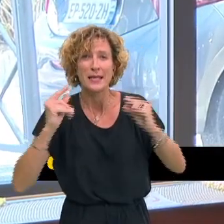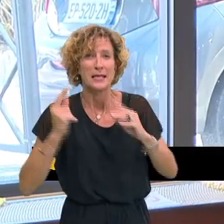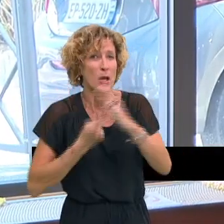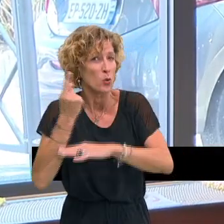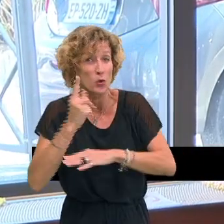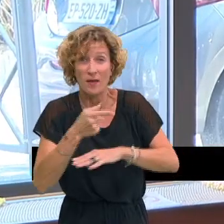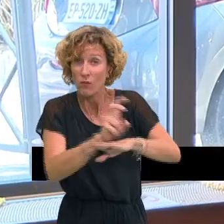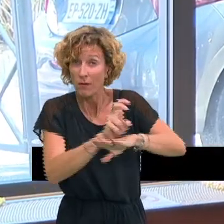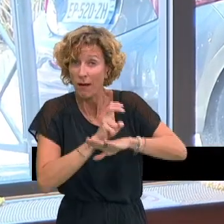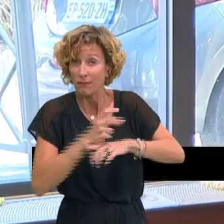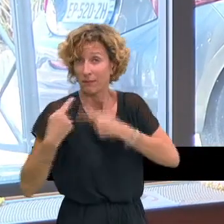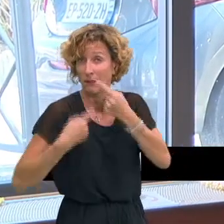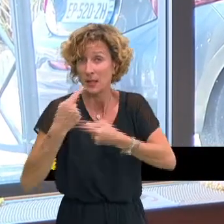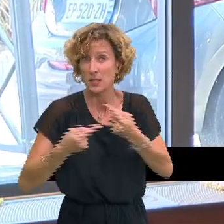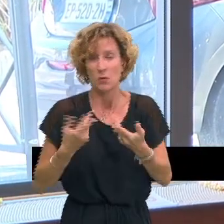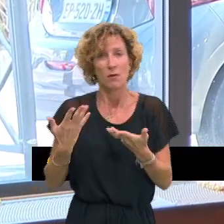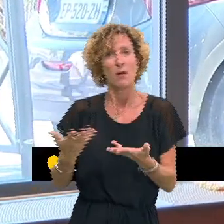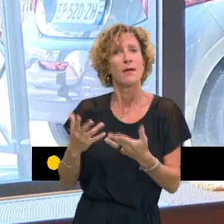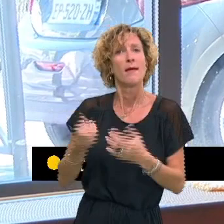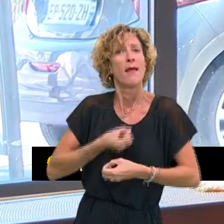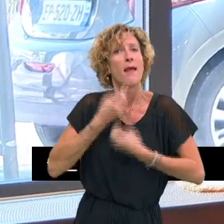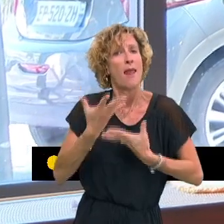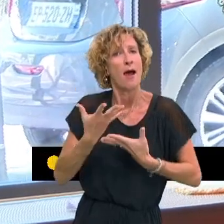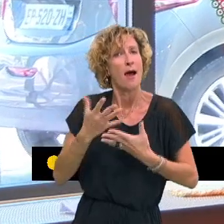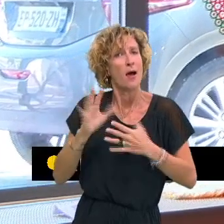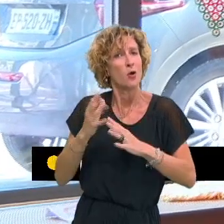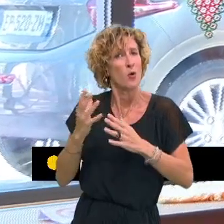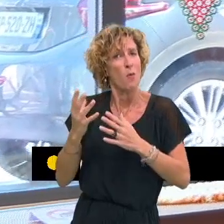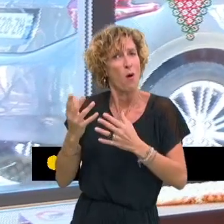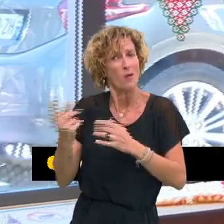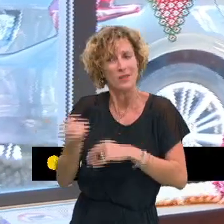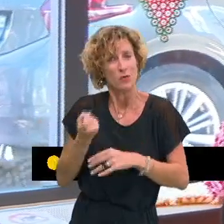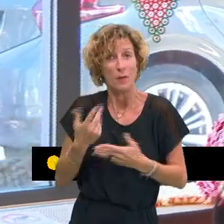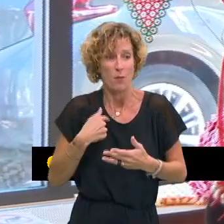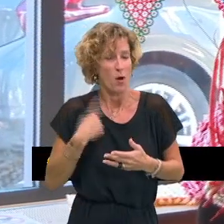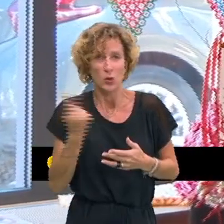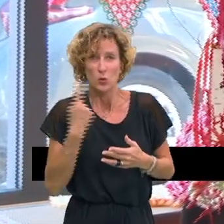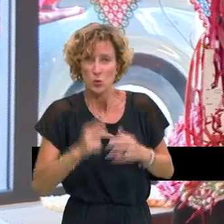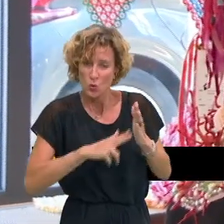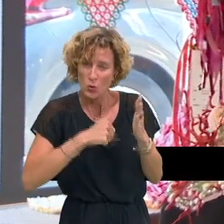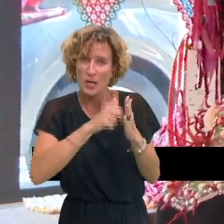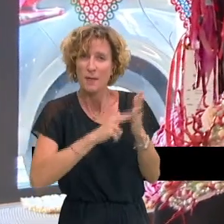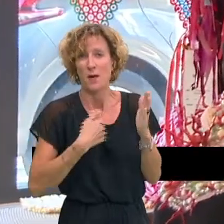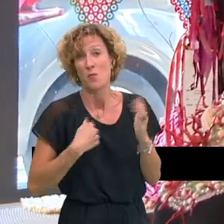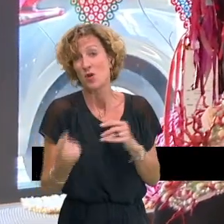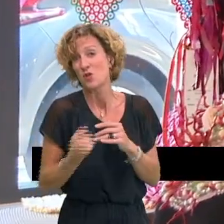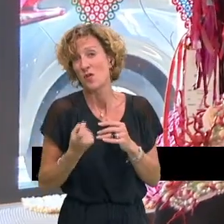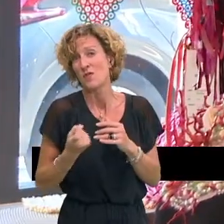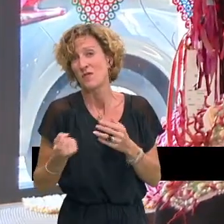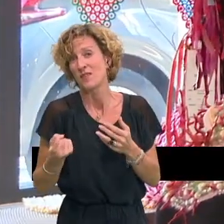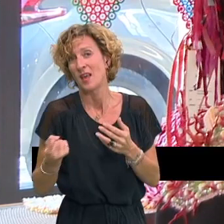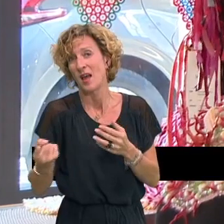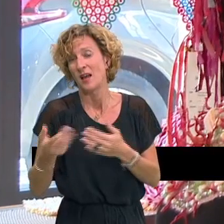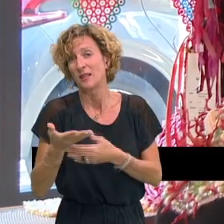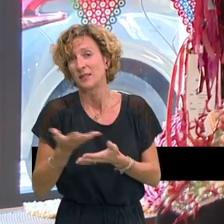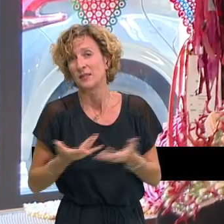garder cette tradition-là. Et comment l'art arrive d'autres vies? Moi, toujours peine, moi, toujours dessiné, parce que je viens d'un milieu chargé d'histoire. Je viens d'un